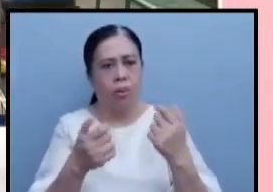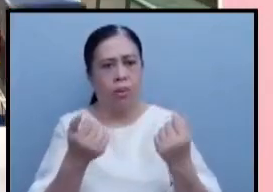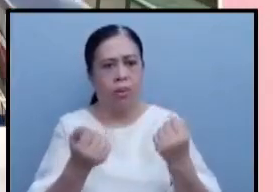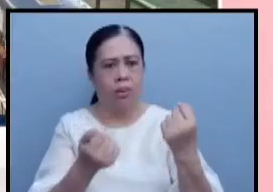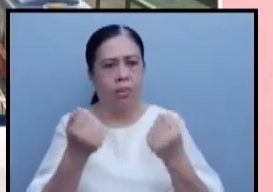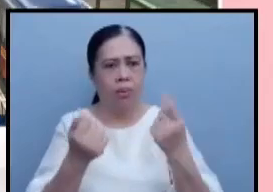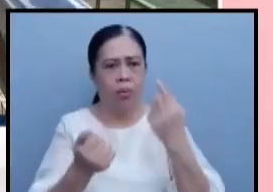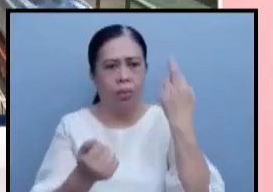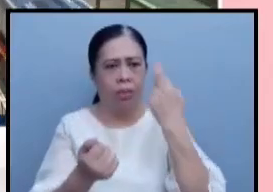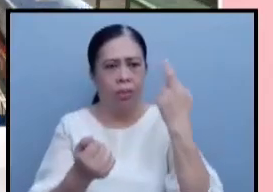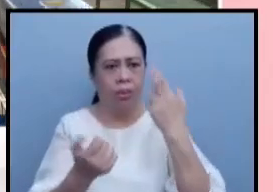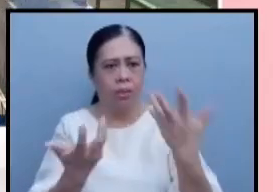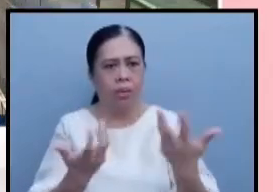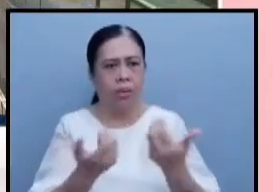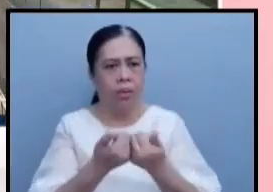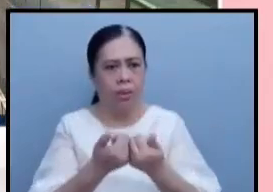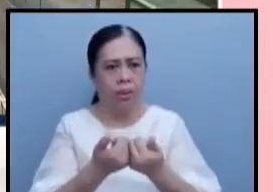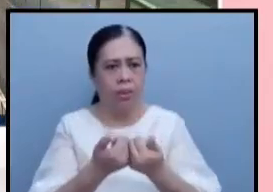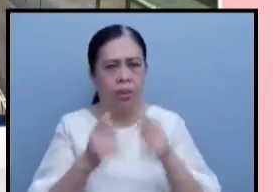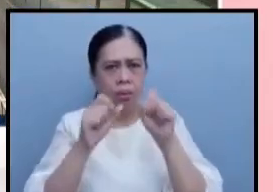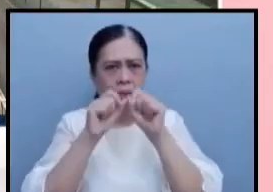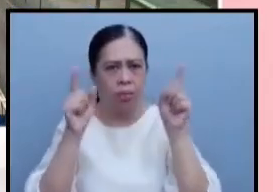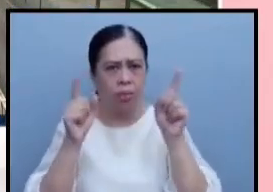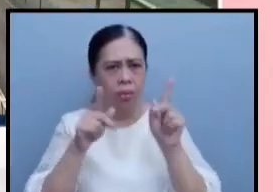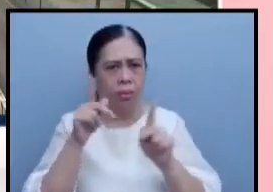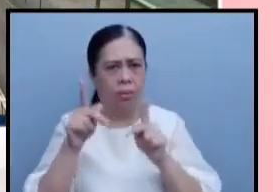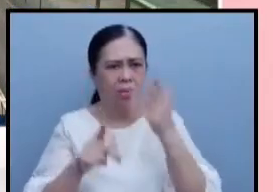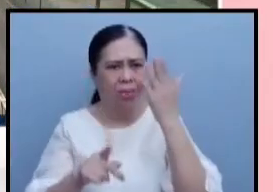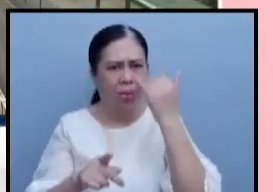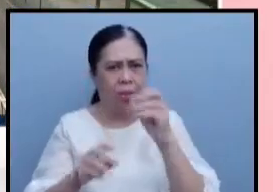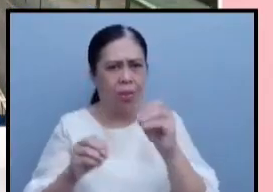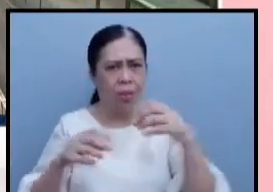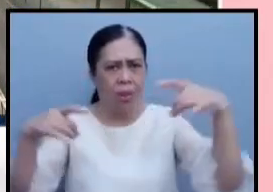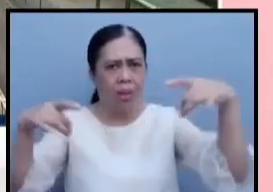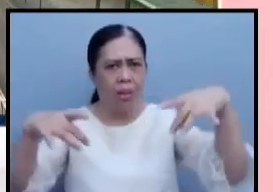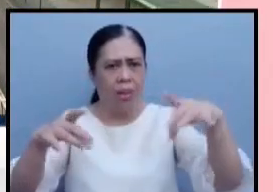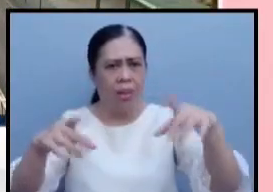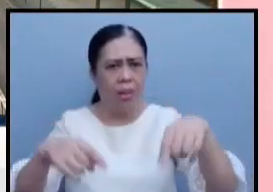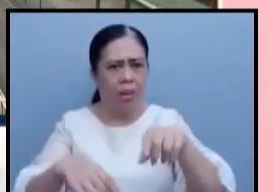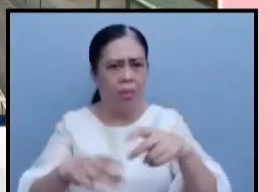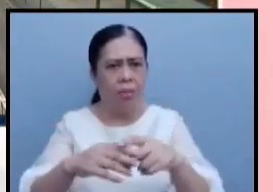diskrasya. Ipinagtaka ng netizens kung bakit walang ilaw ang bahagi ng tulay.